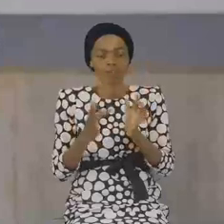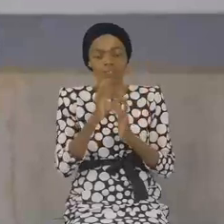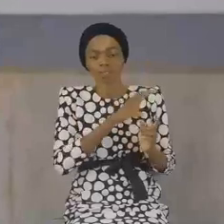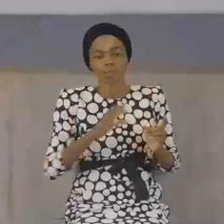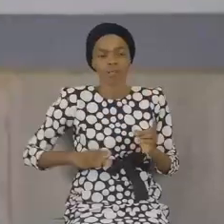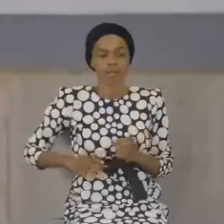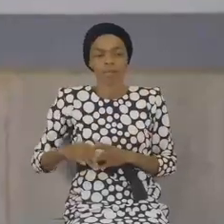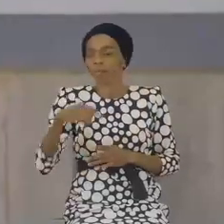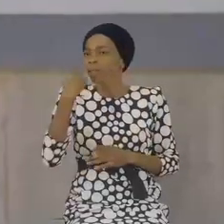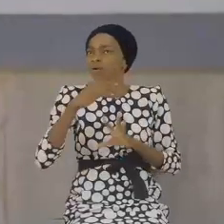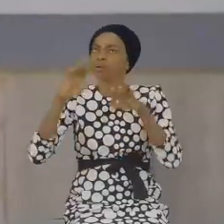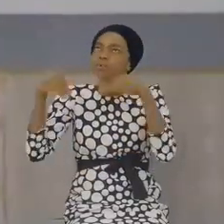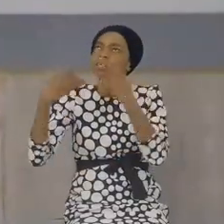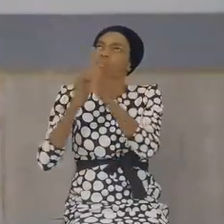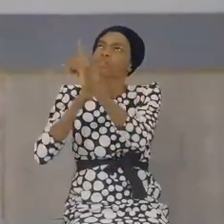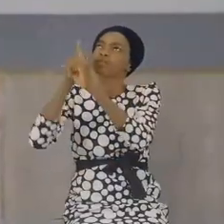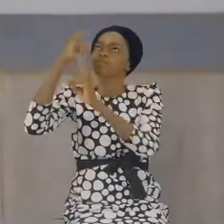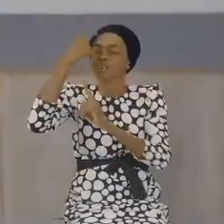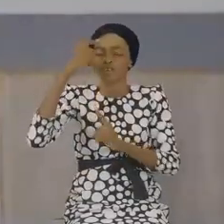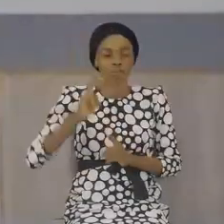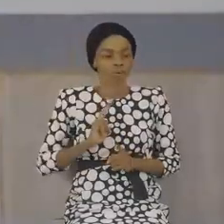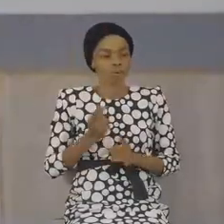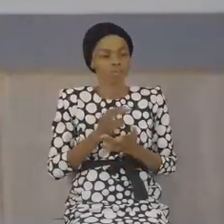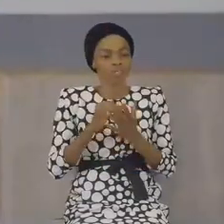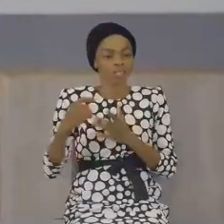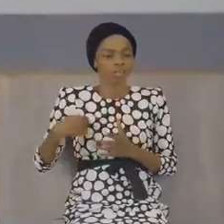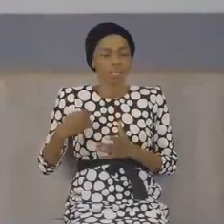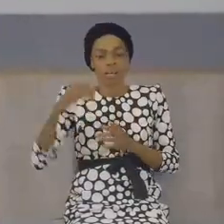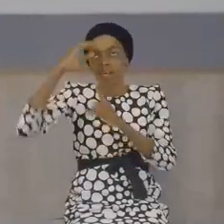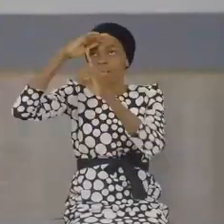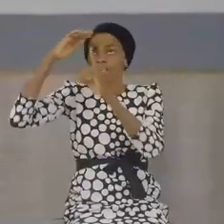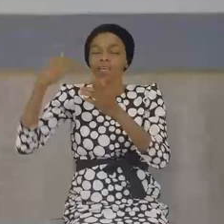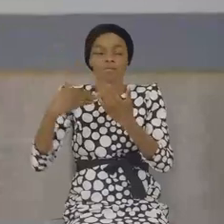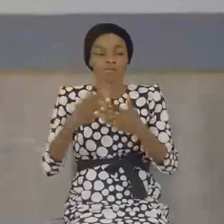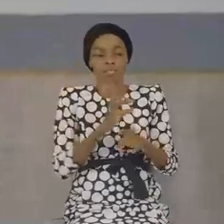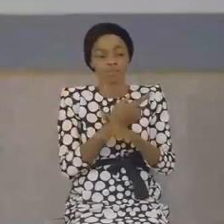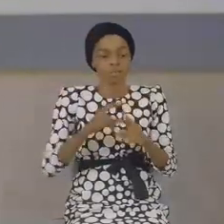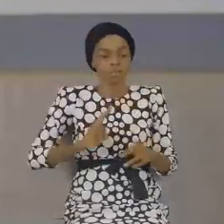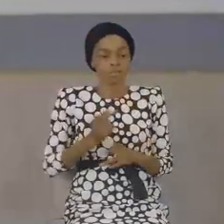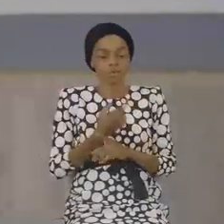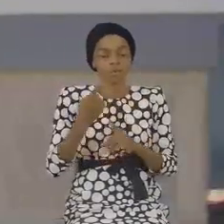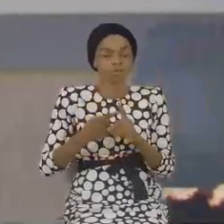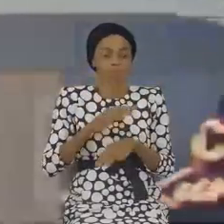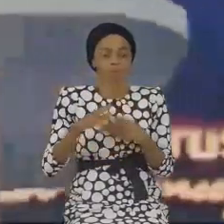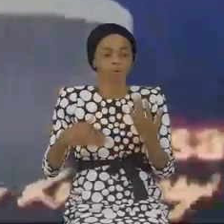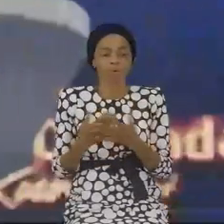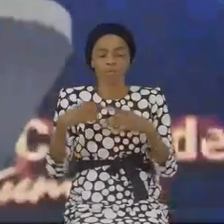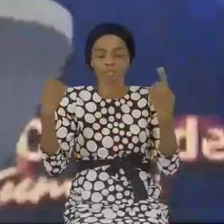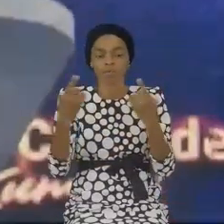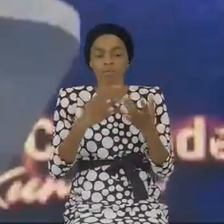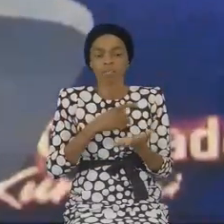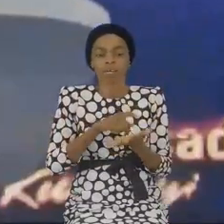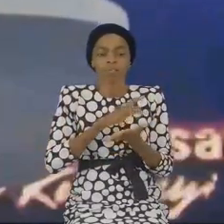pour nous, afin de nous racheter de toute iniquité et de se faire un peuple qui lui